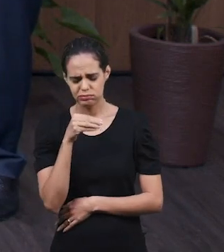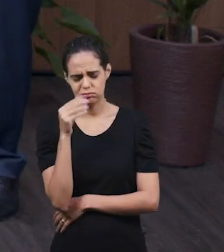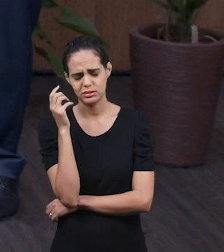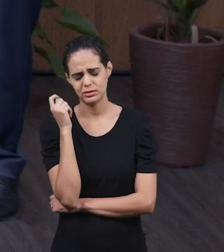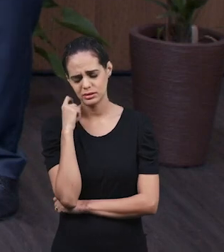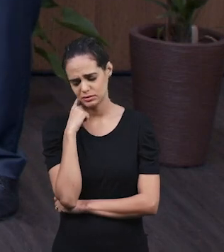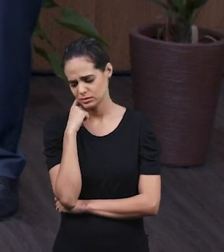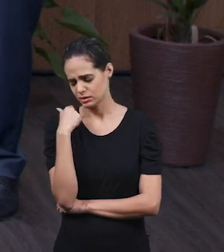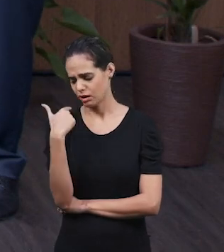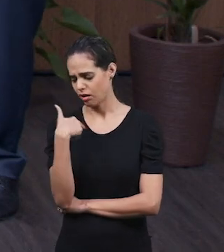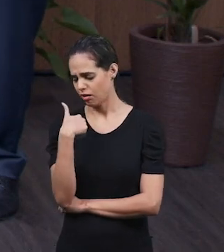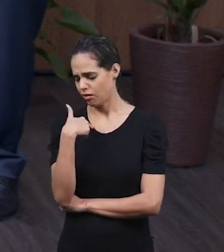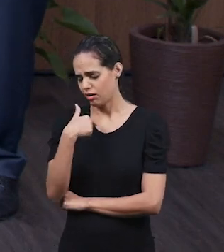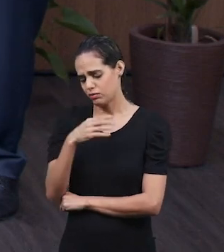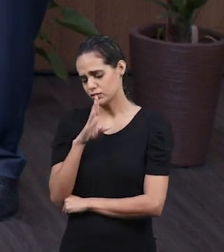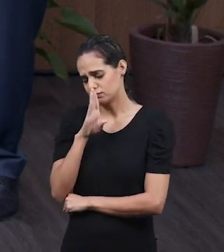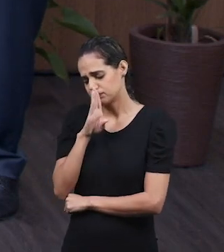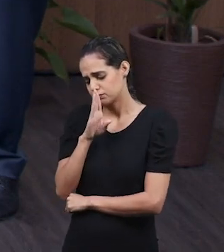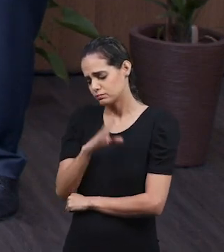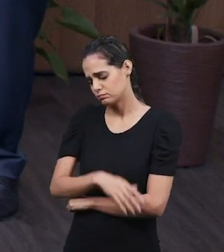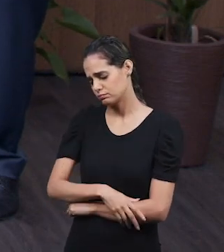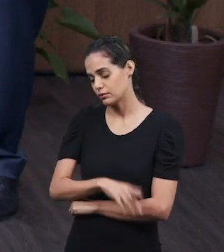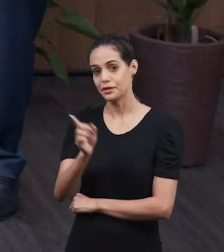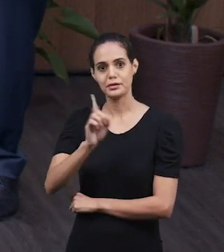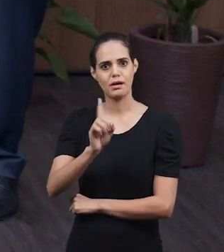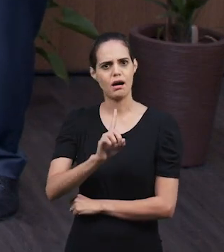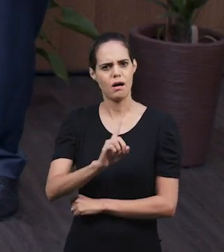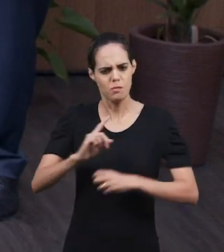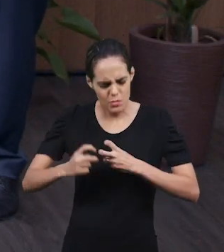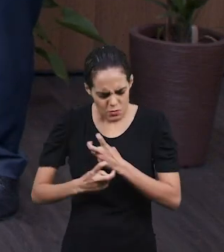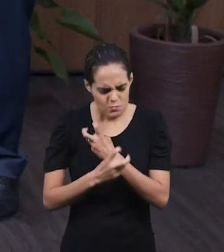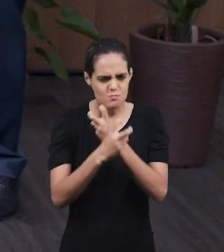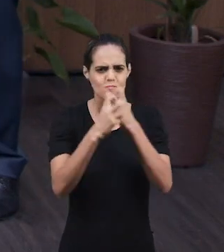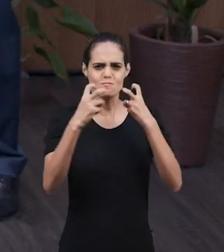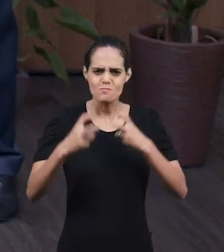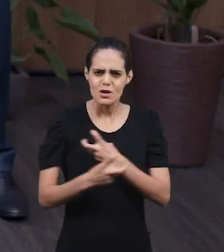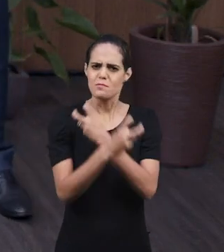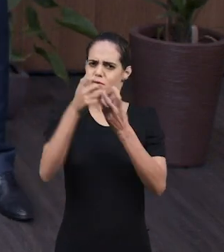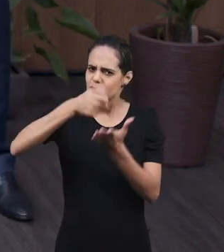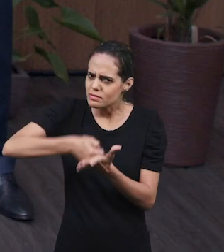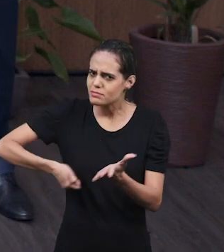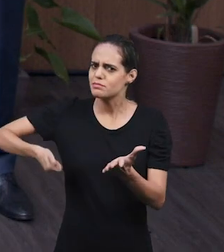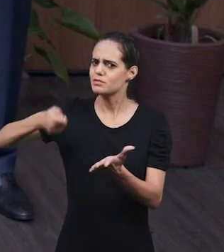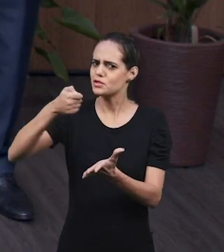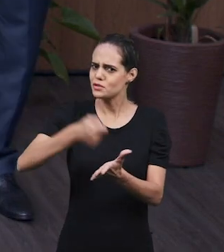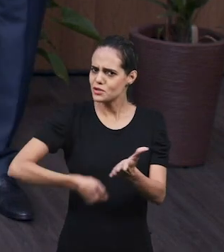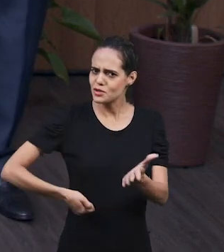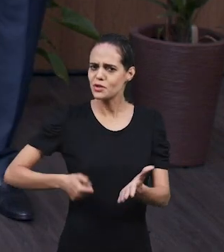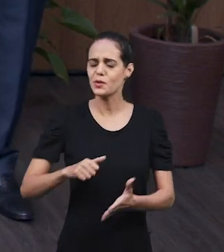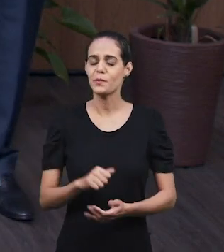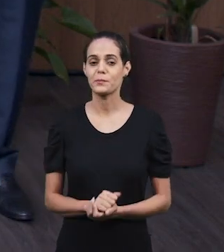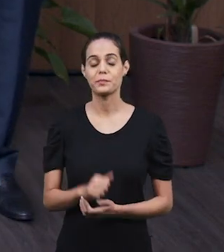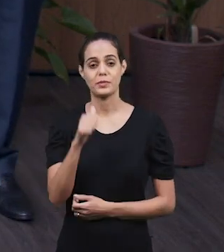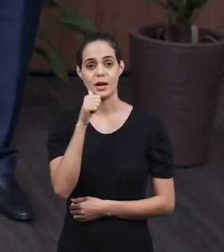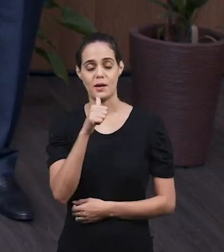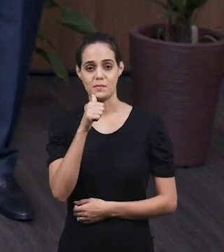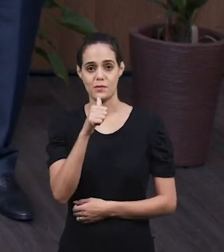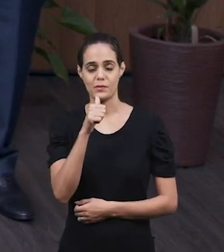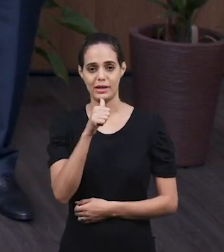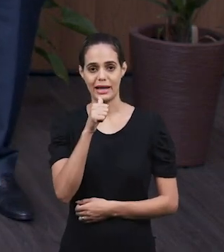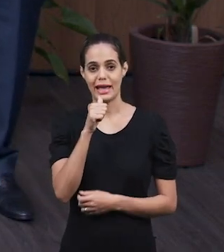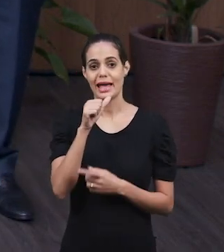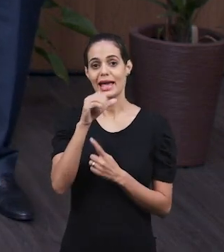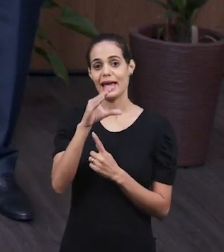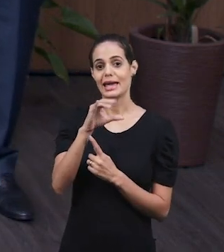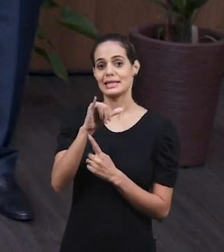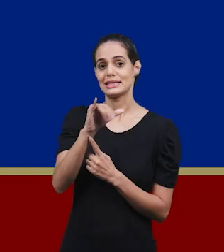il ne s'est pas laissé vaincre par la foule. Il a persévéré dans sa